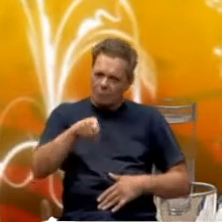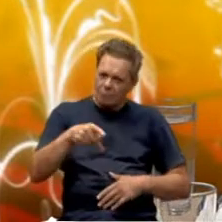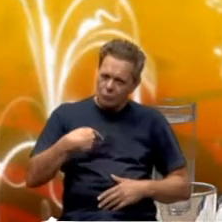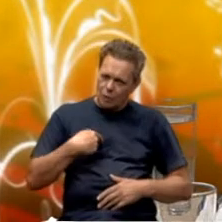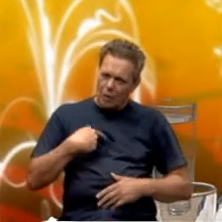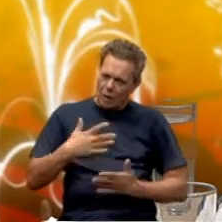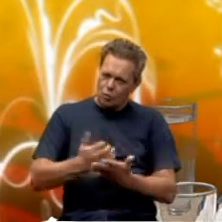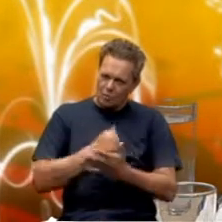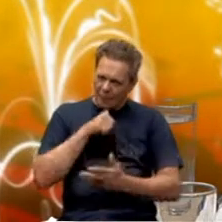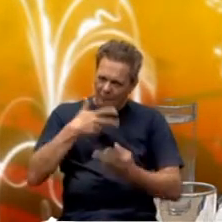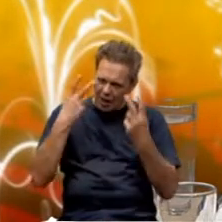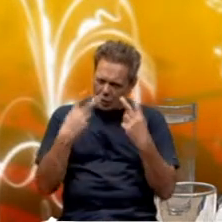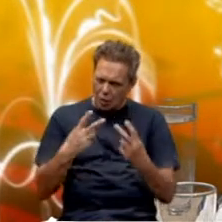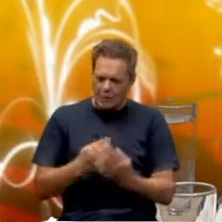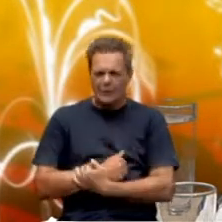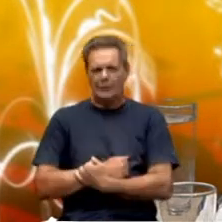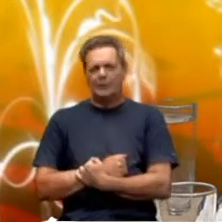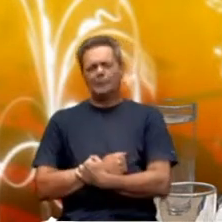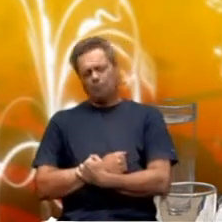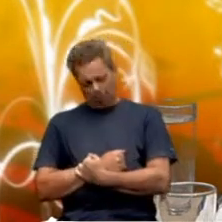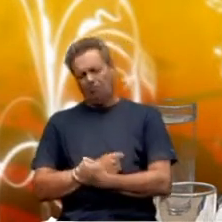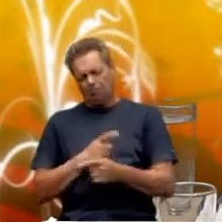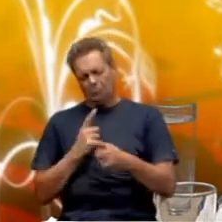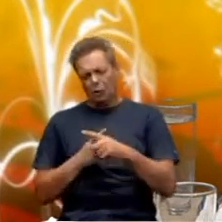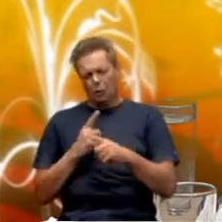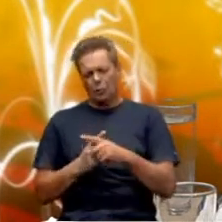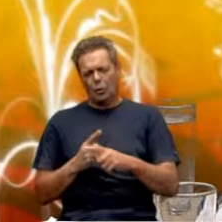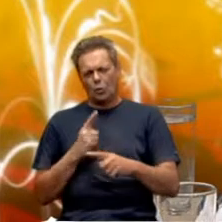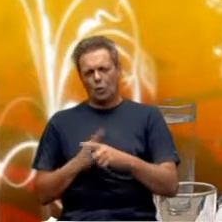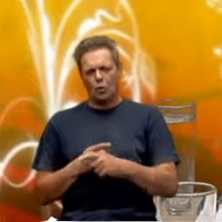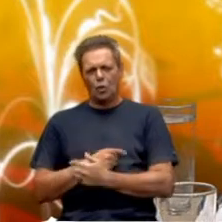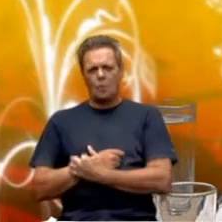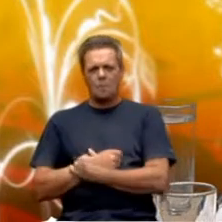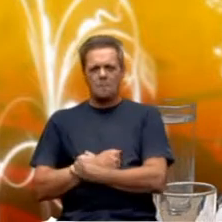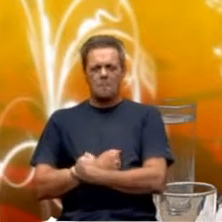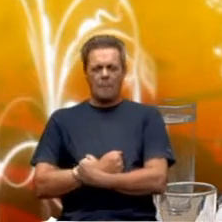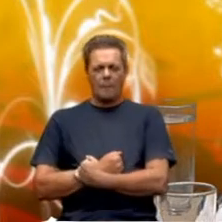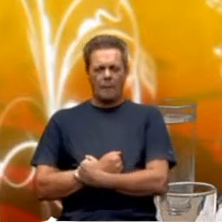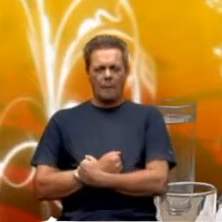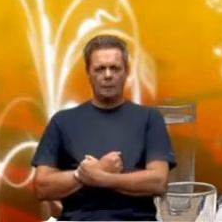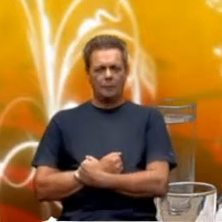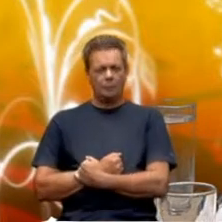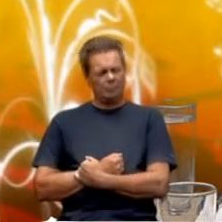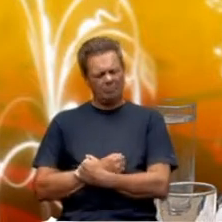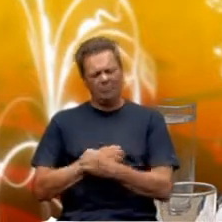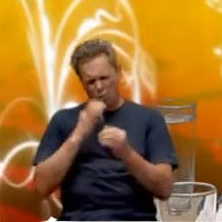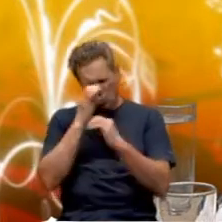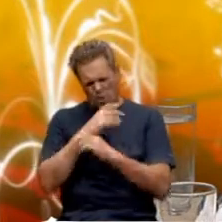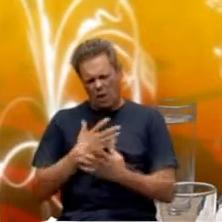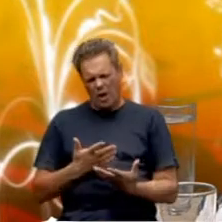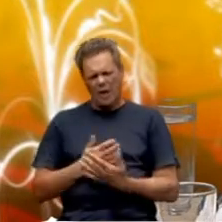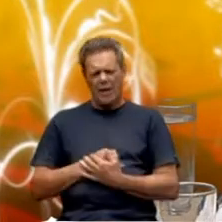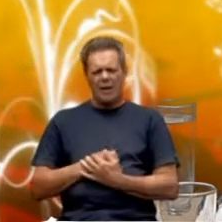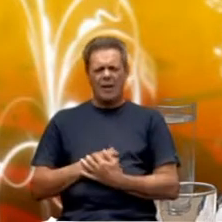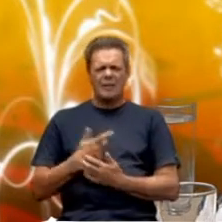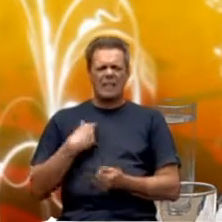uspjeh, je li tako? Istina. I vaš. Istina. Naročito vaš. Jer pretužno je i pregrozno. Vi se